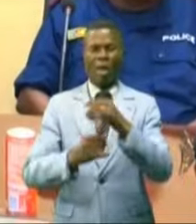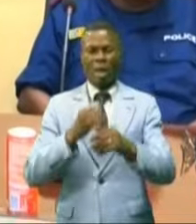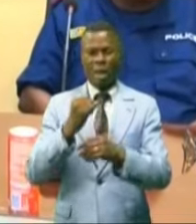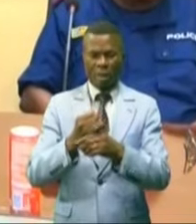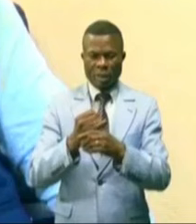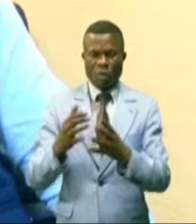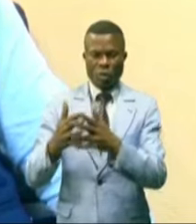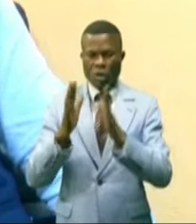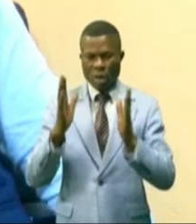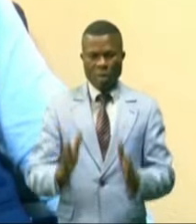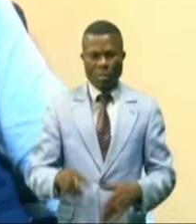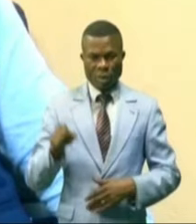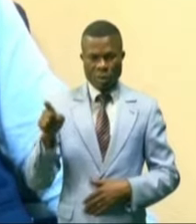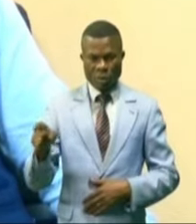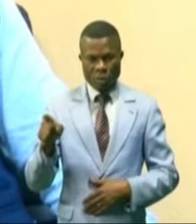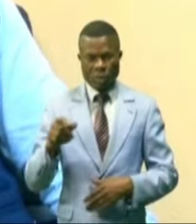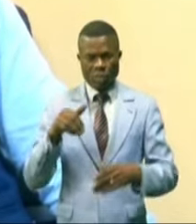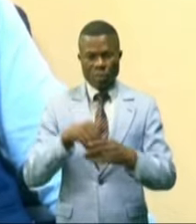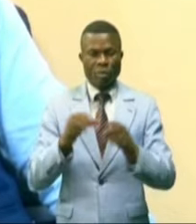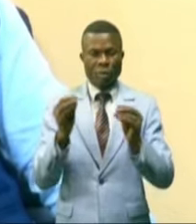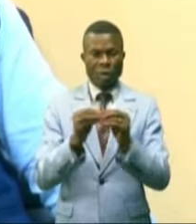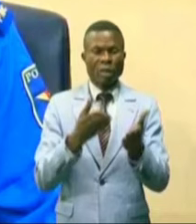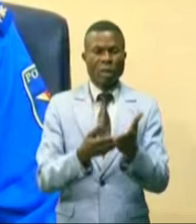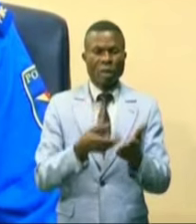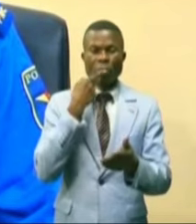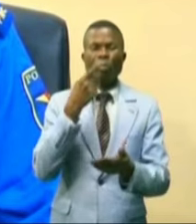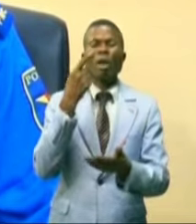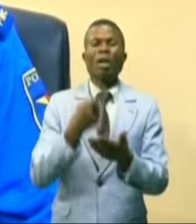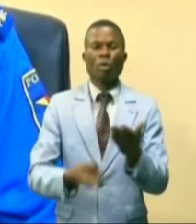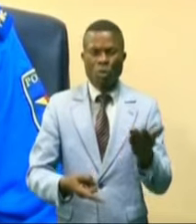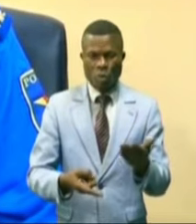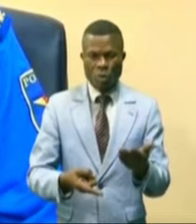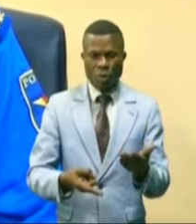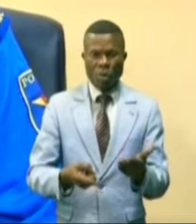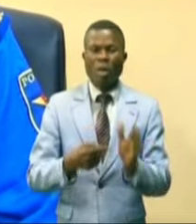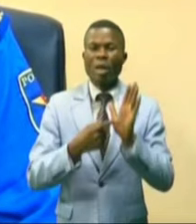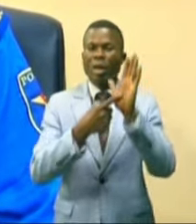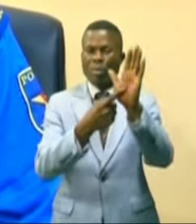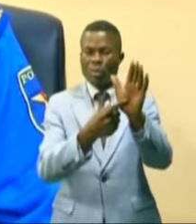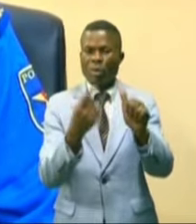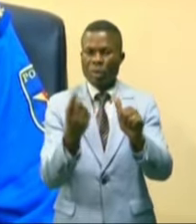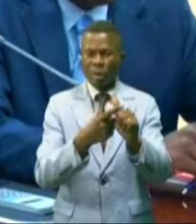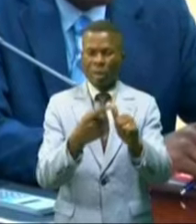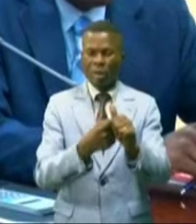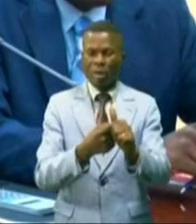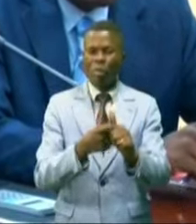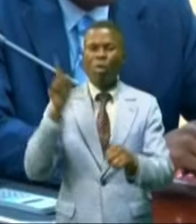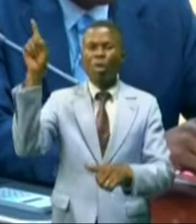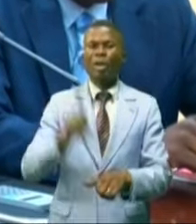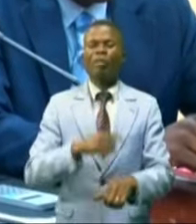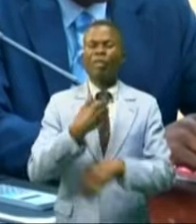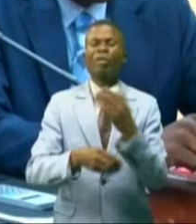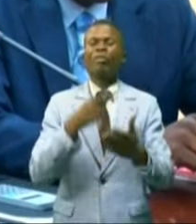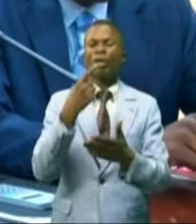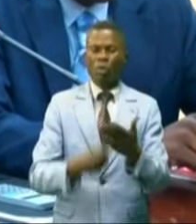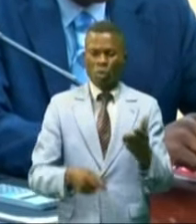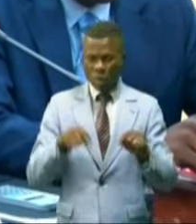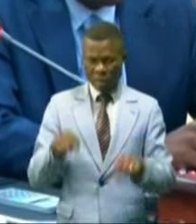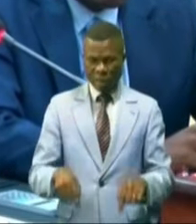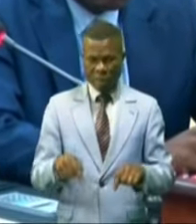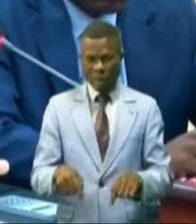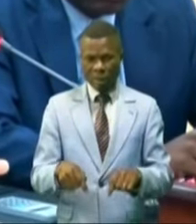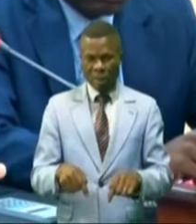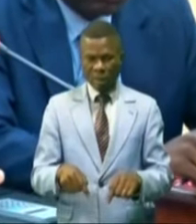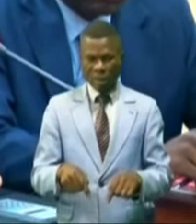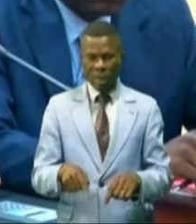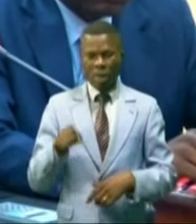à Washington. Au cours de la réunion, il a été question de présenter d'abord les missions de l'INL, qui